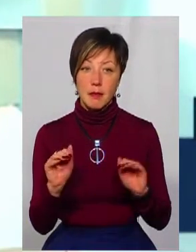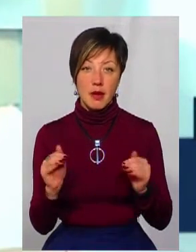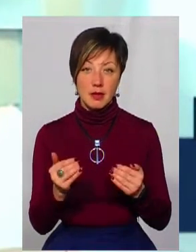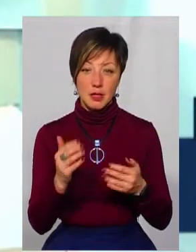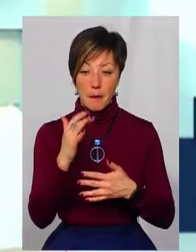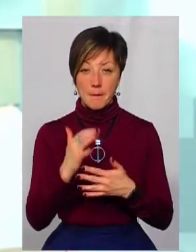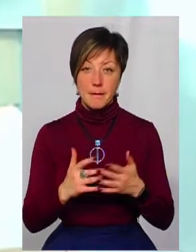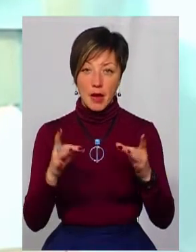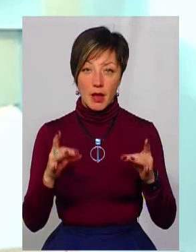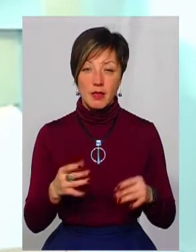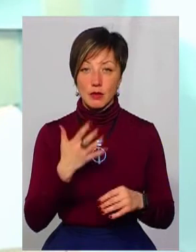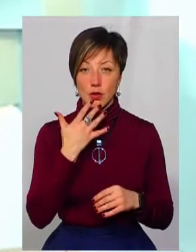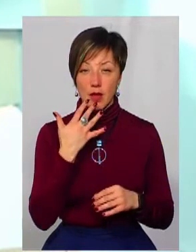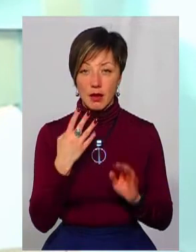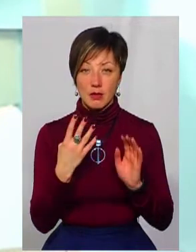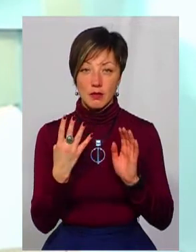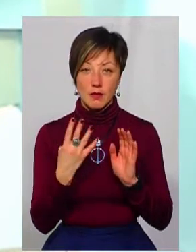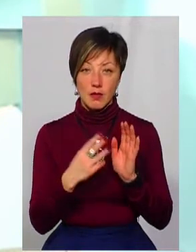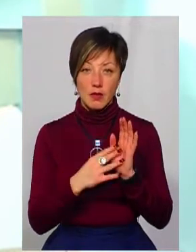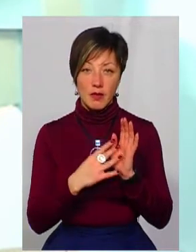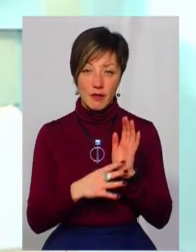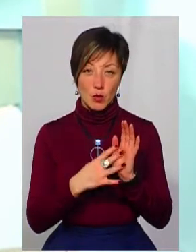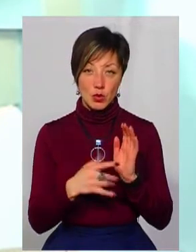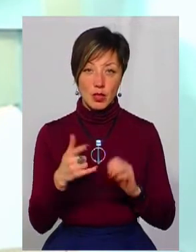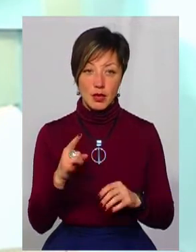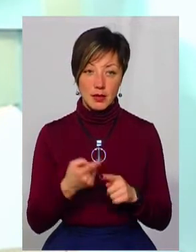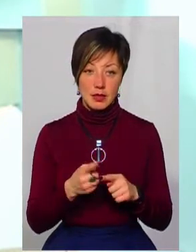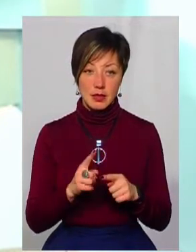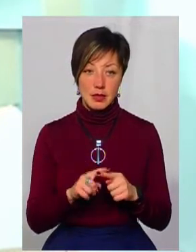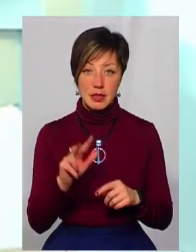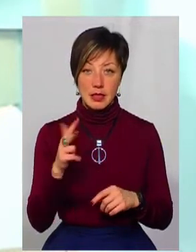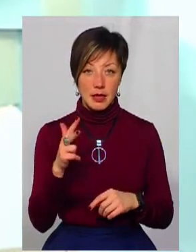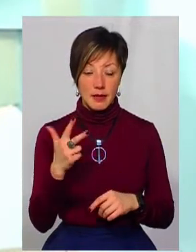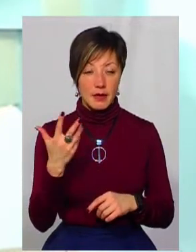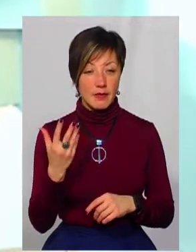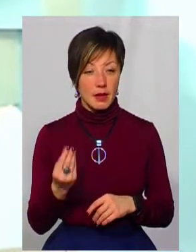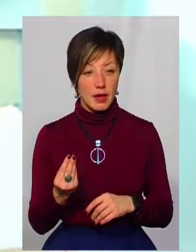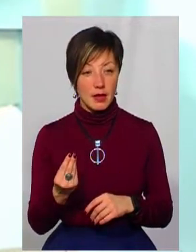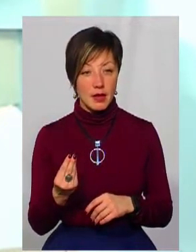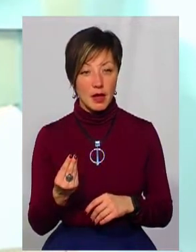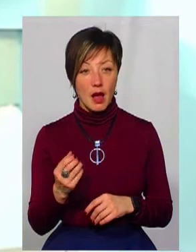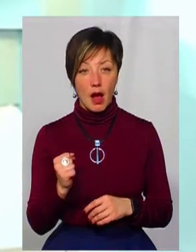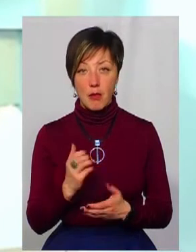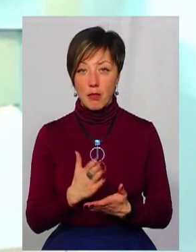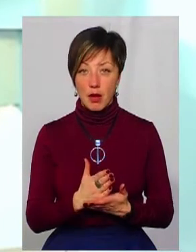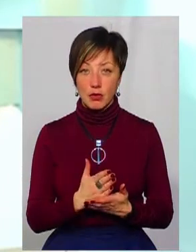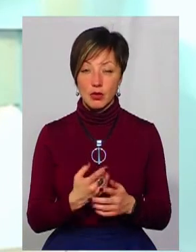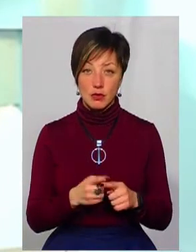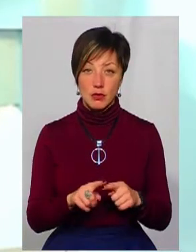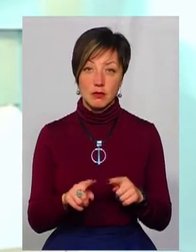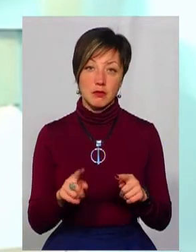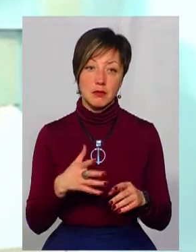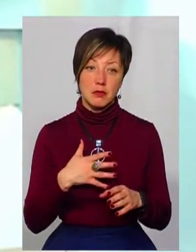менший пакет національний, який коштує всього-навсього 90 гривень, це 3 гривні в день. А маючи це,